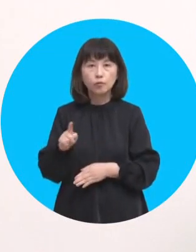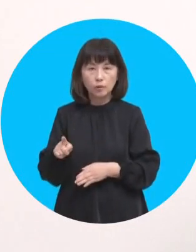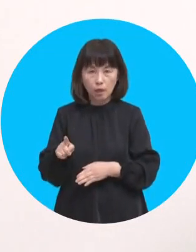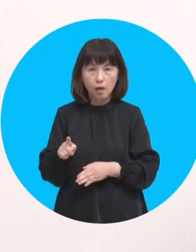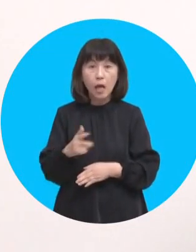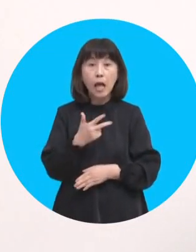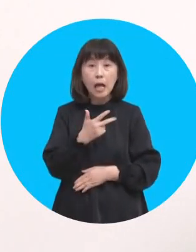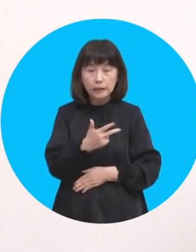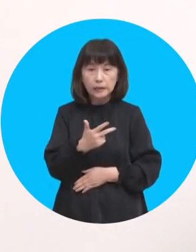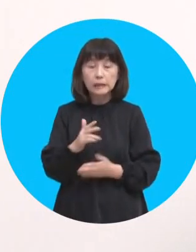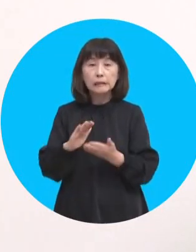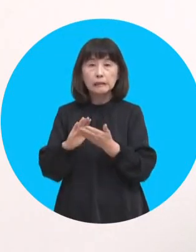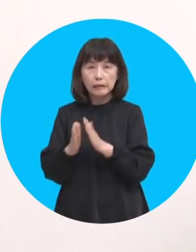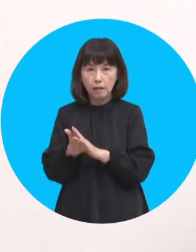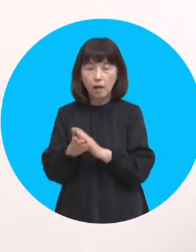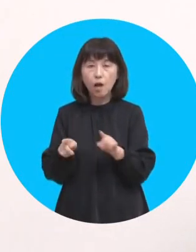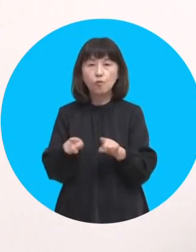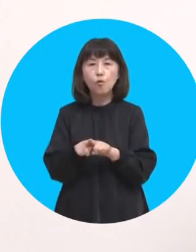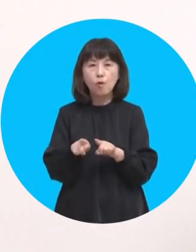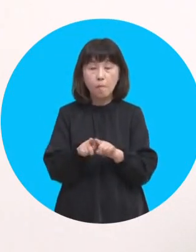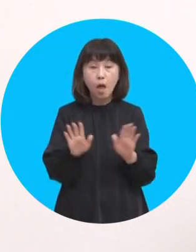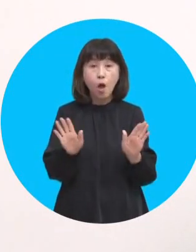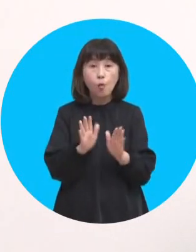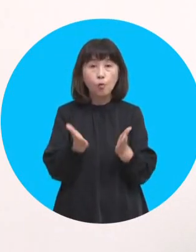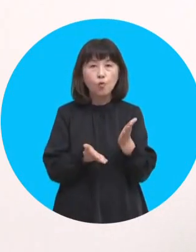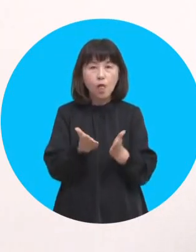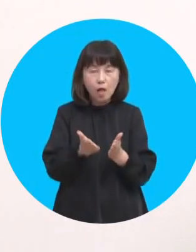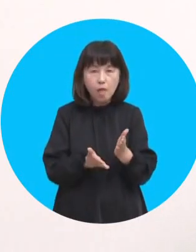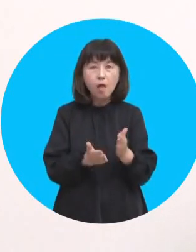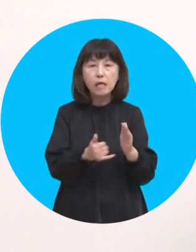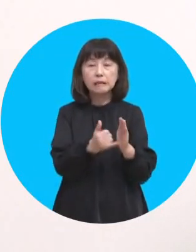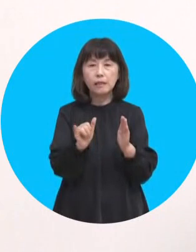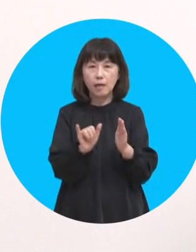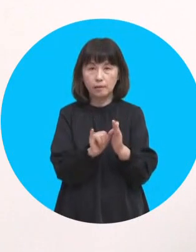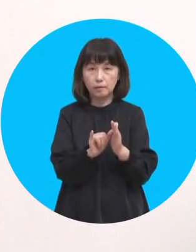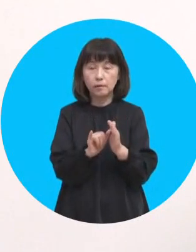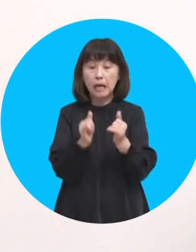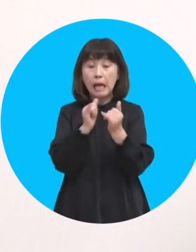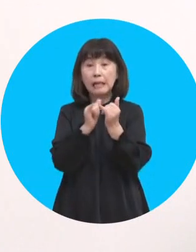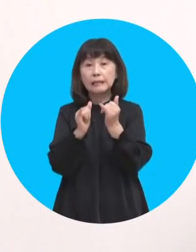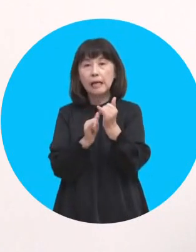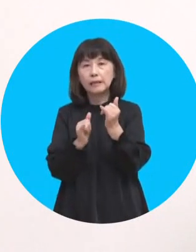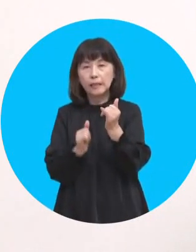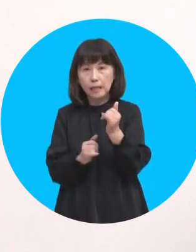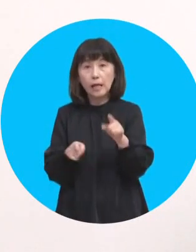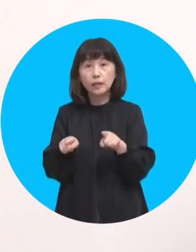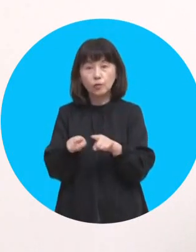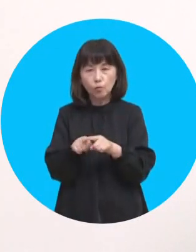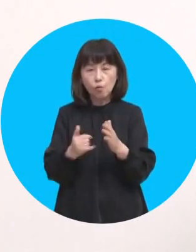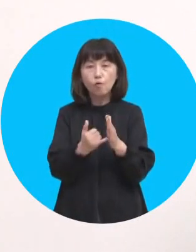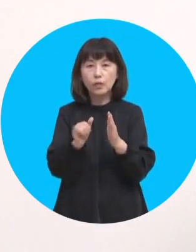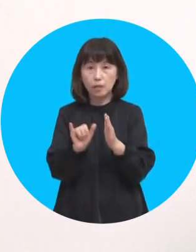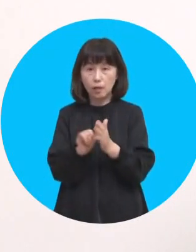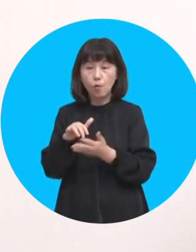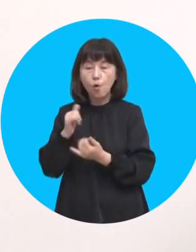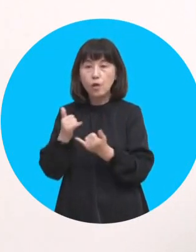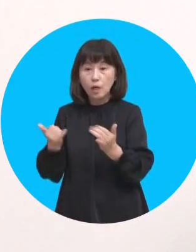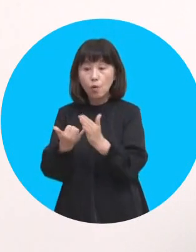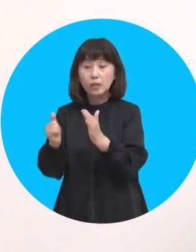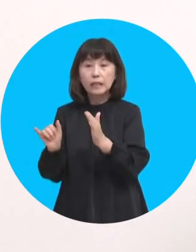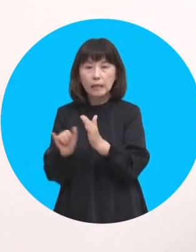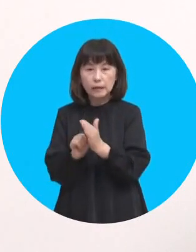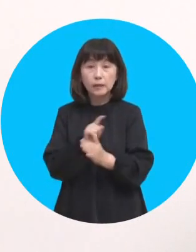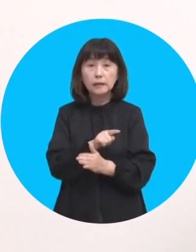で子育て世帯、3世代同居世帯、高齢者世帯それぞれの改修に対して一